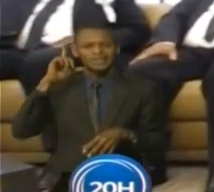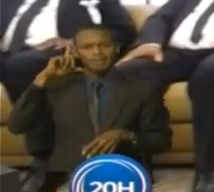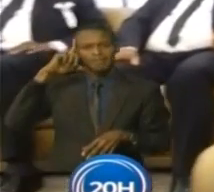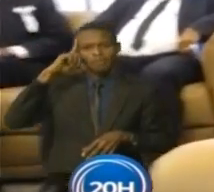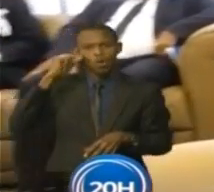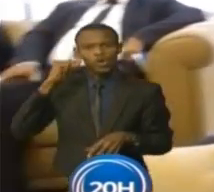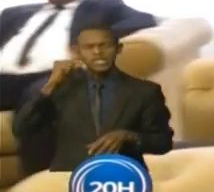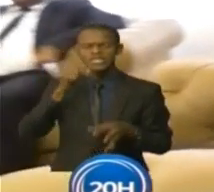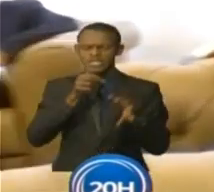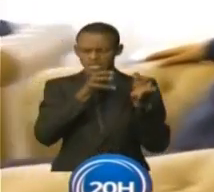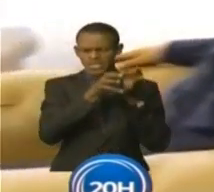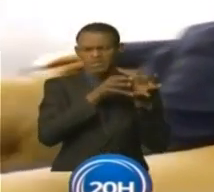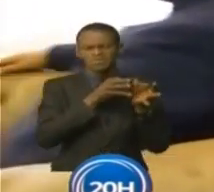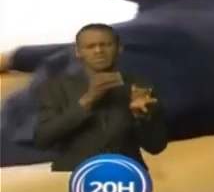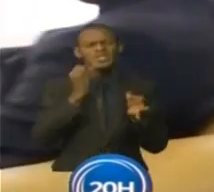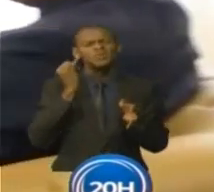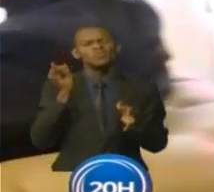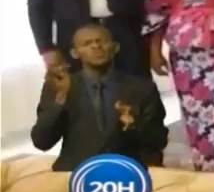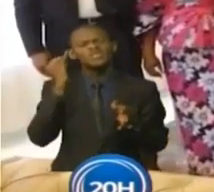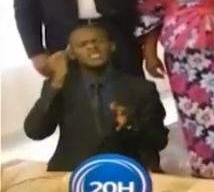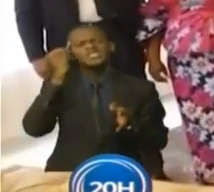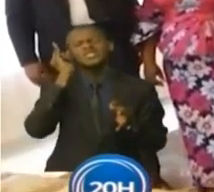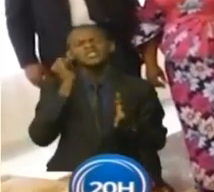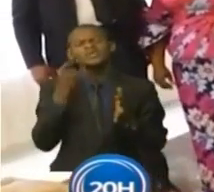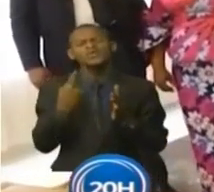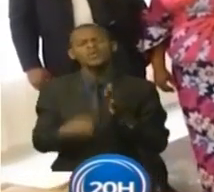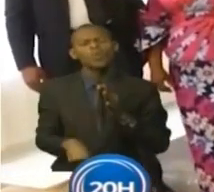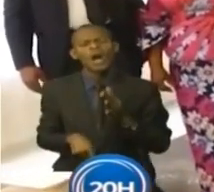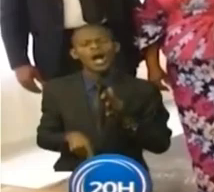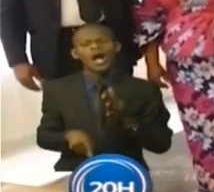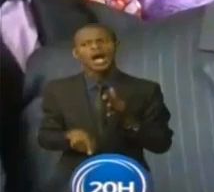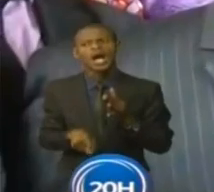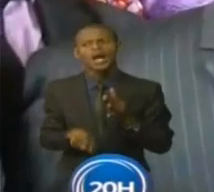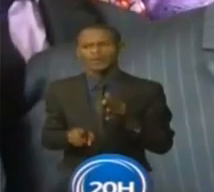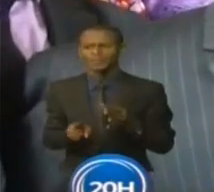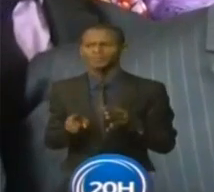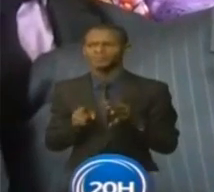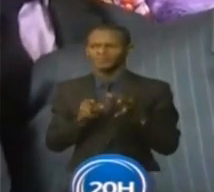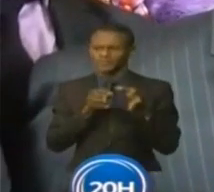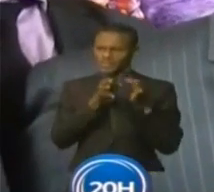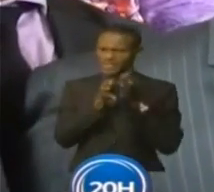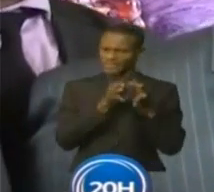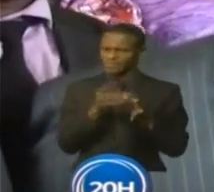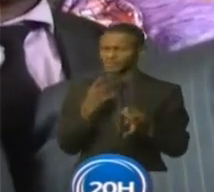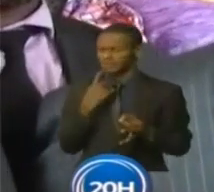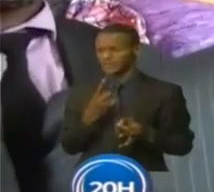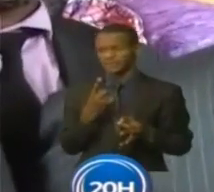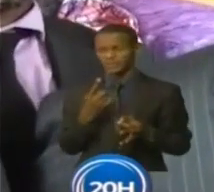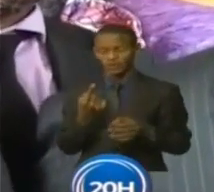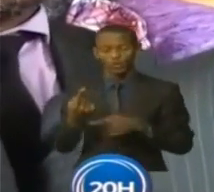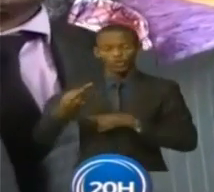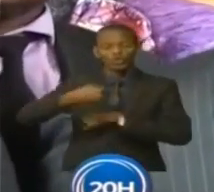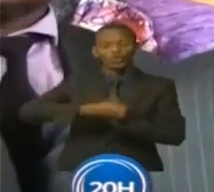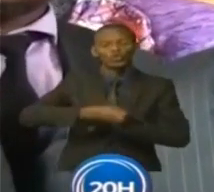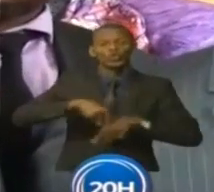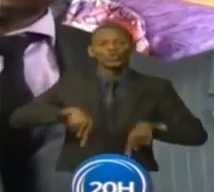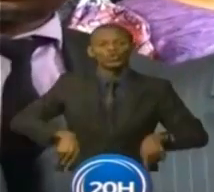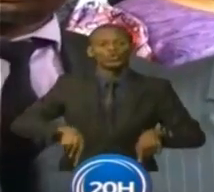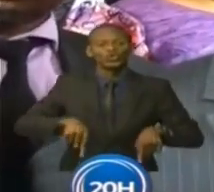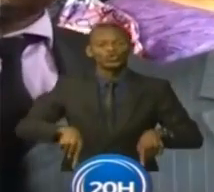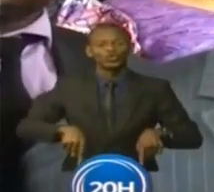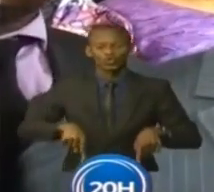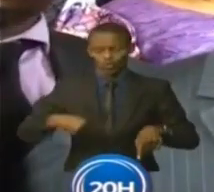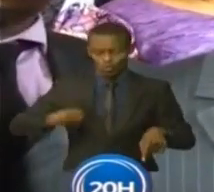en briguant la magistrature suprême. En ces jours historiques, Ensemble pour la République vient